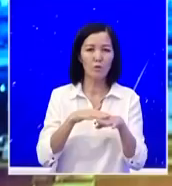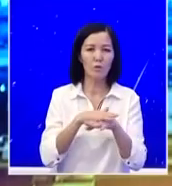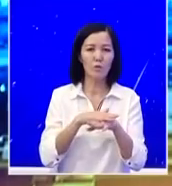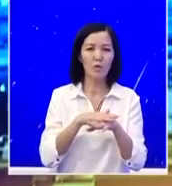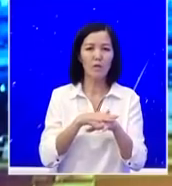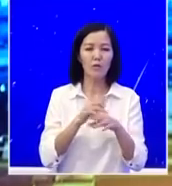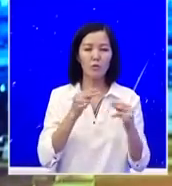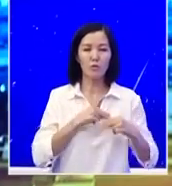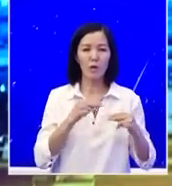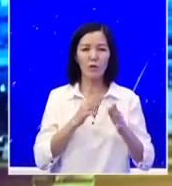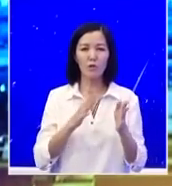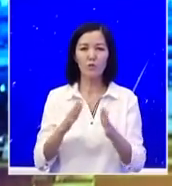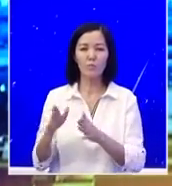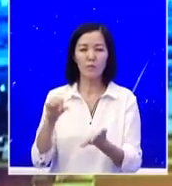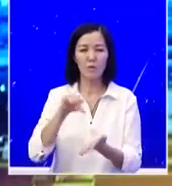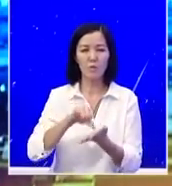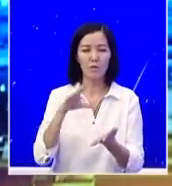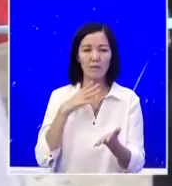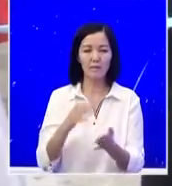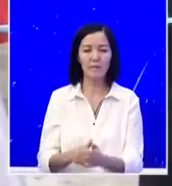тиді. Тұрақты жұмысқа тұрды.